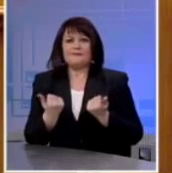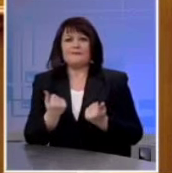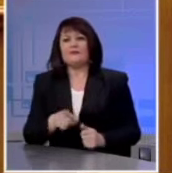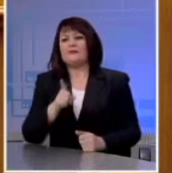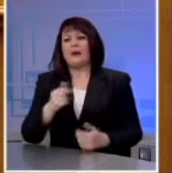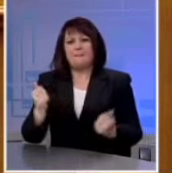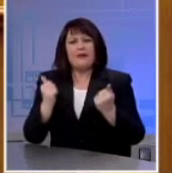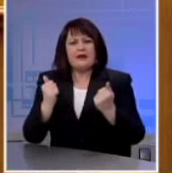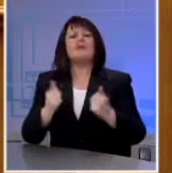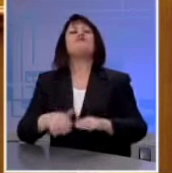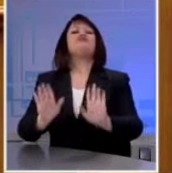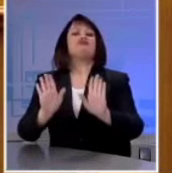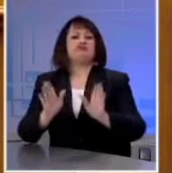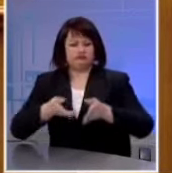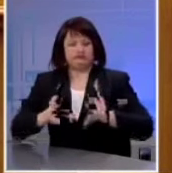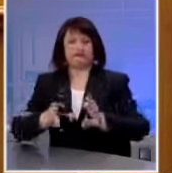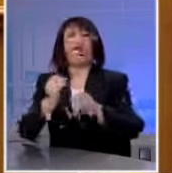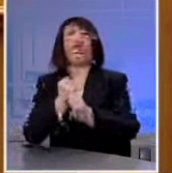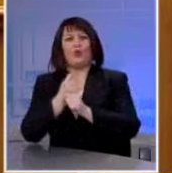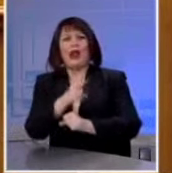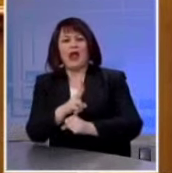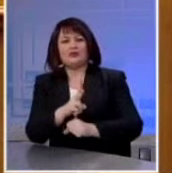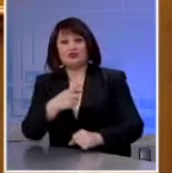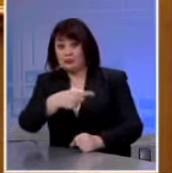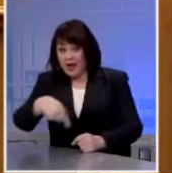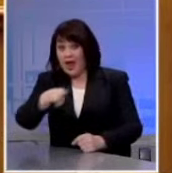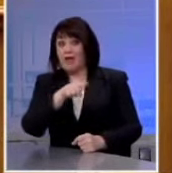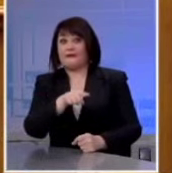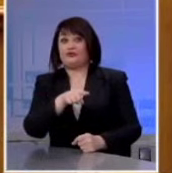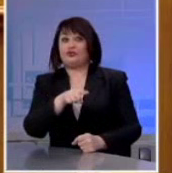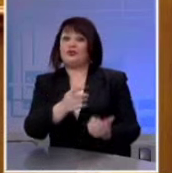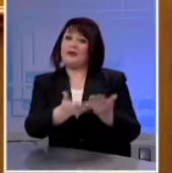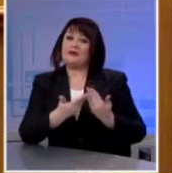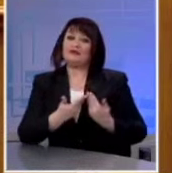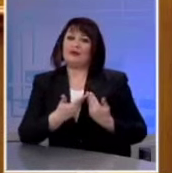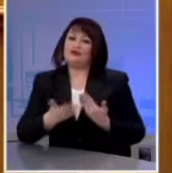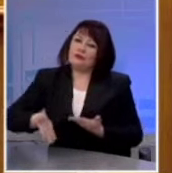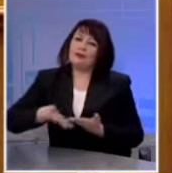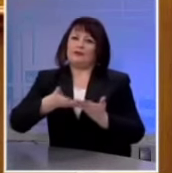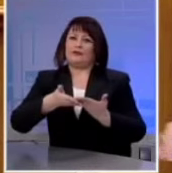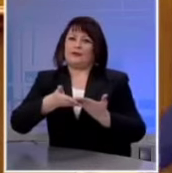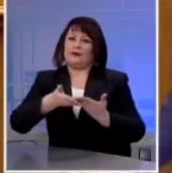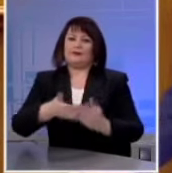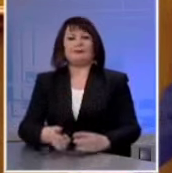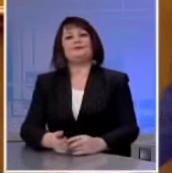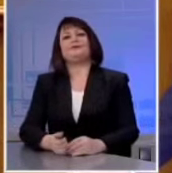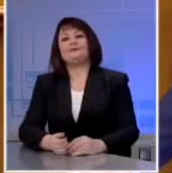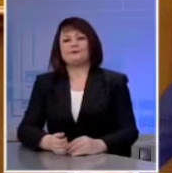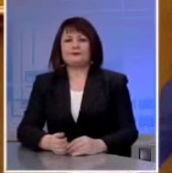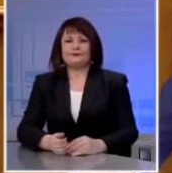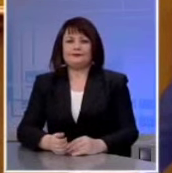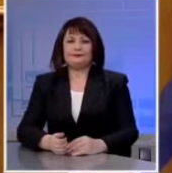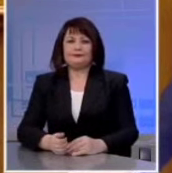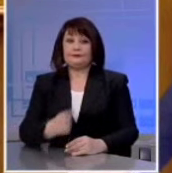υποκύπτουν σε πιέσεις. Και αυτή θα είναι η βασική σύμμαχη στην προσπάθειά μας. Και όλοι αυτοί πρέπει